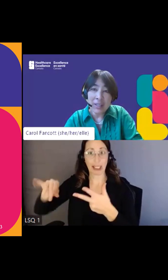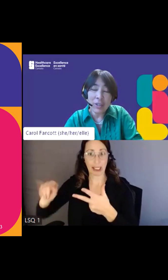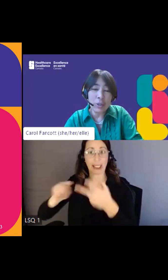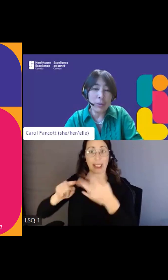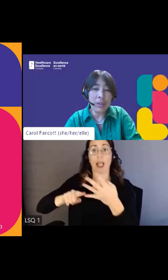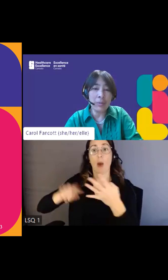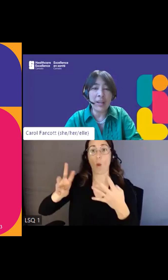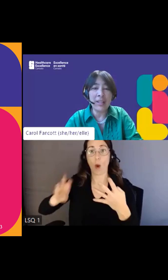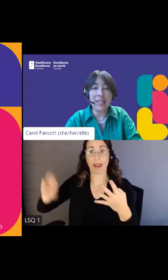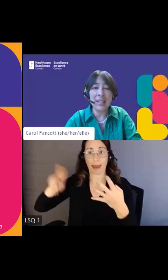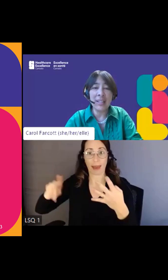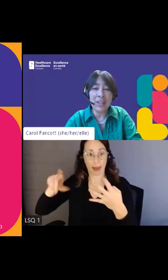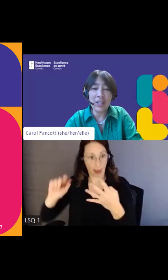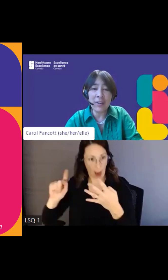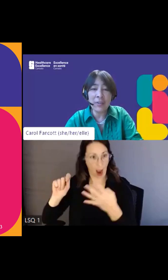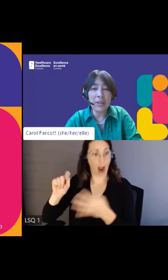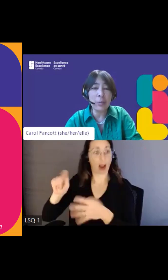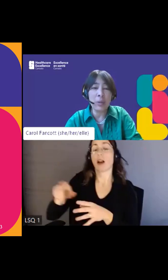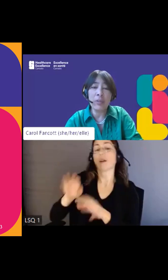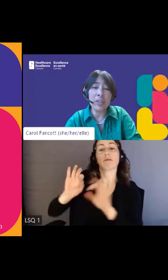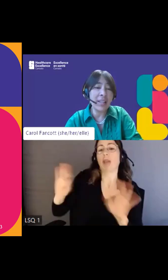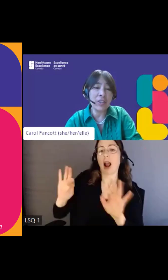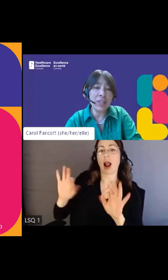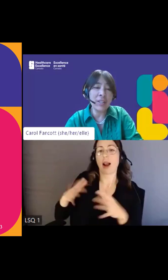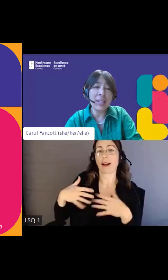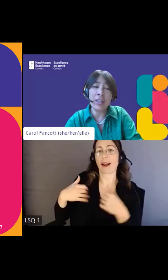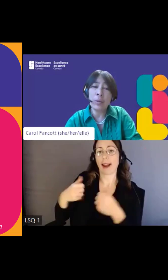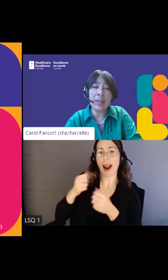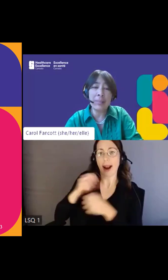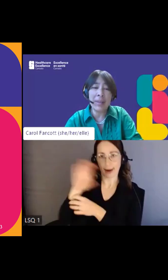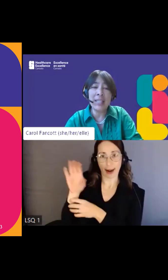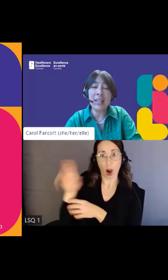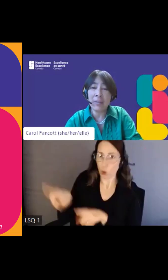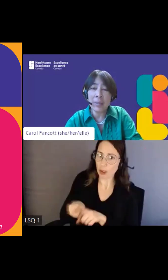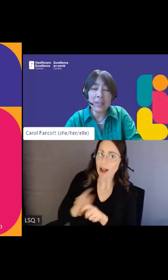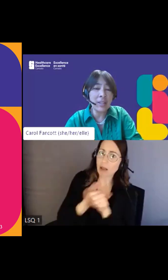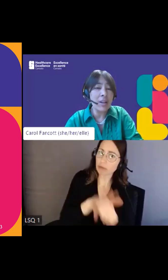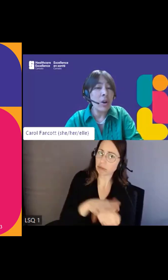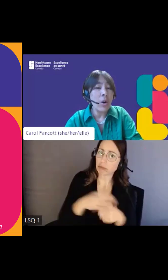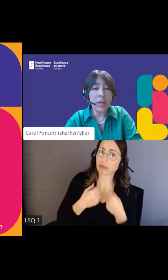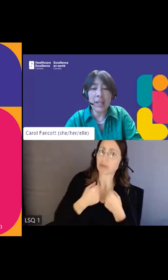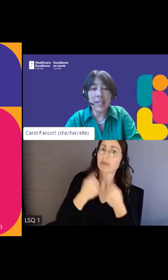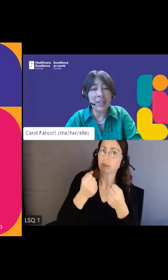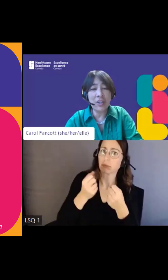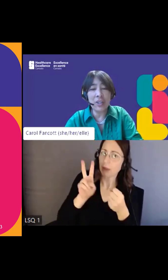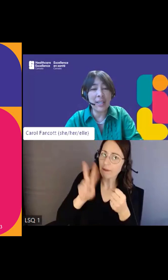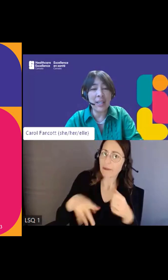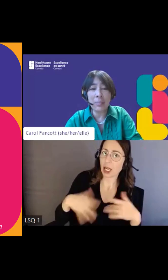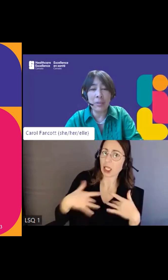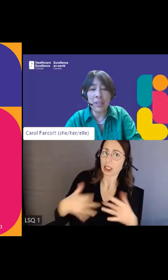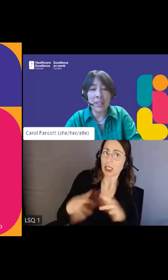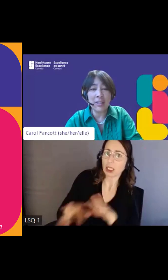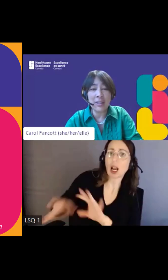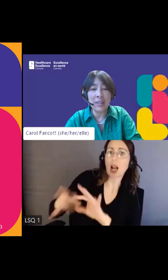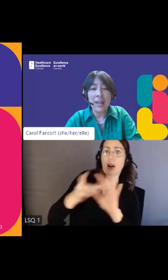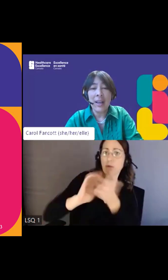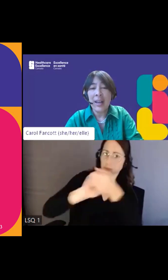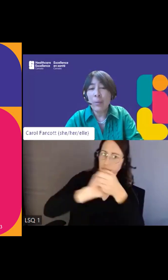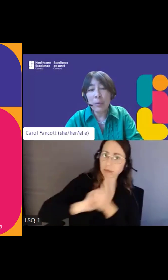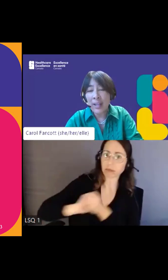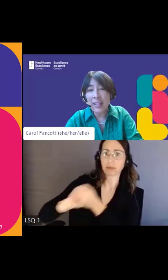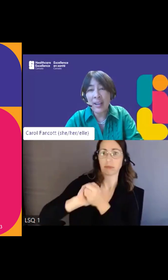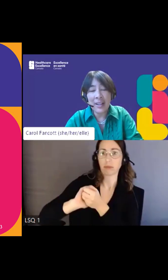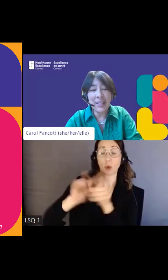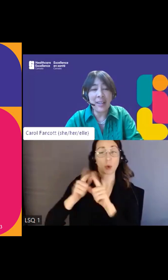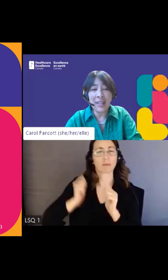ces efforts de vérité, de réconciliation et nous essayons bien sûr de reconnaître qu'il